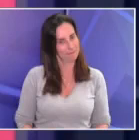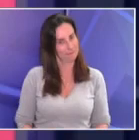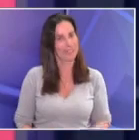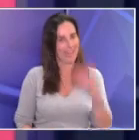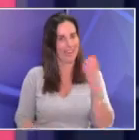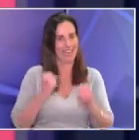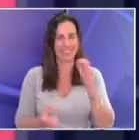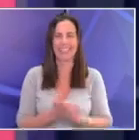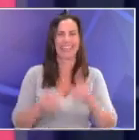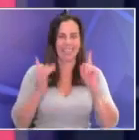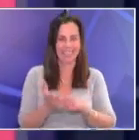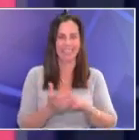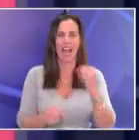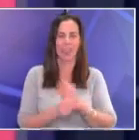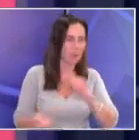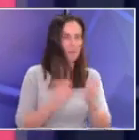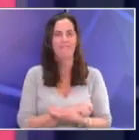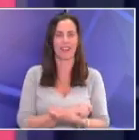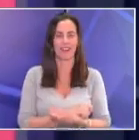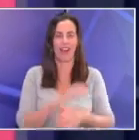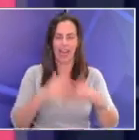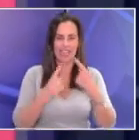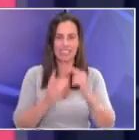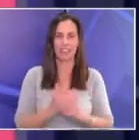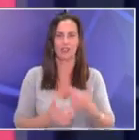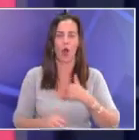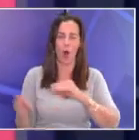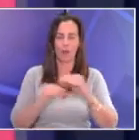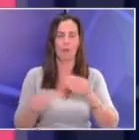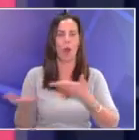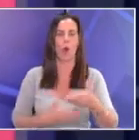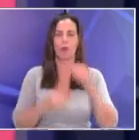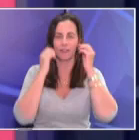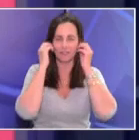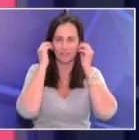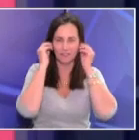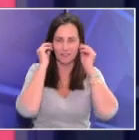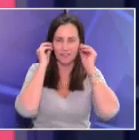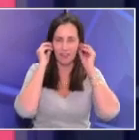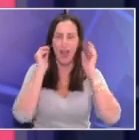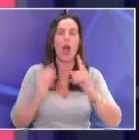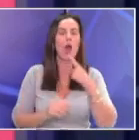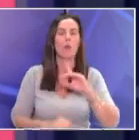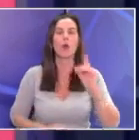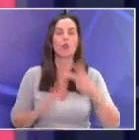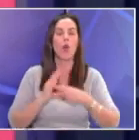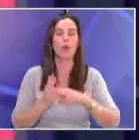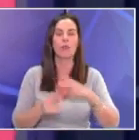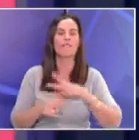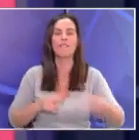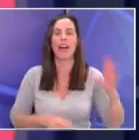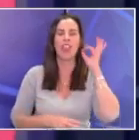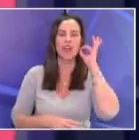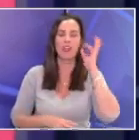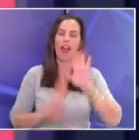זה היה קשה. כי עשינו מעבר מהיר אחרי השיחה, ואנחנו עוברים לאורחות הבאות שלנו באולפן. אמרתי היום, אם לא אמרתי, תוכנית נשית